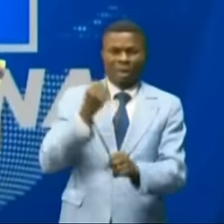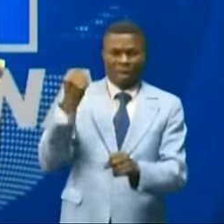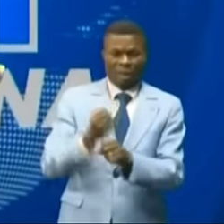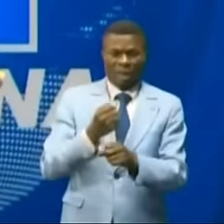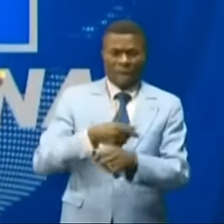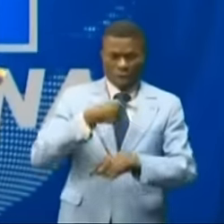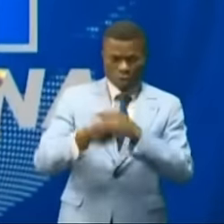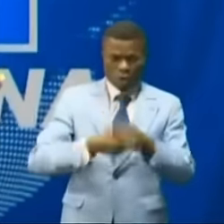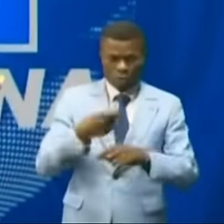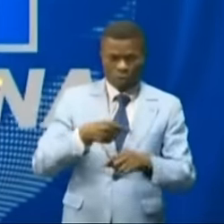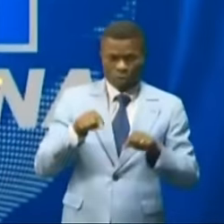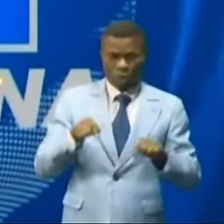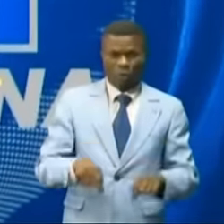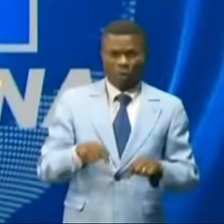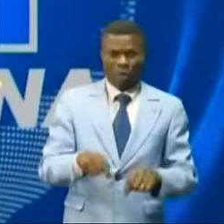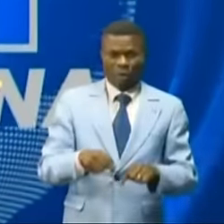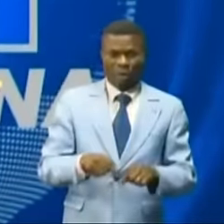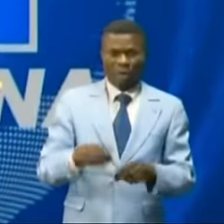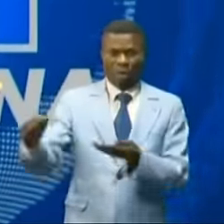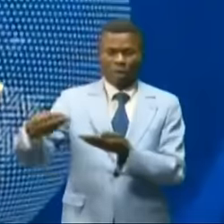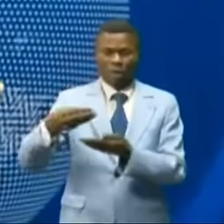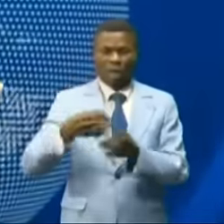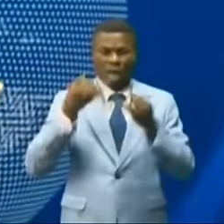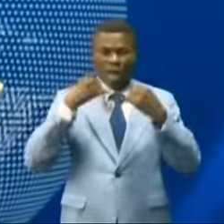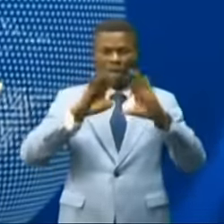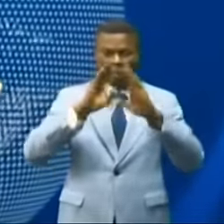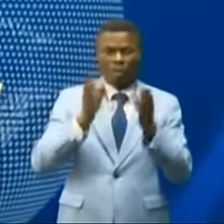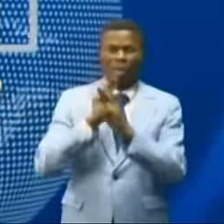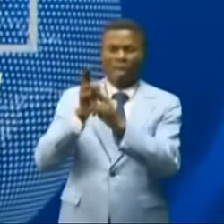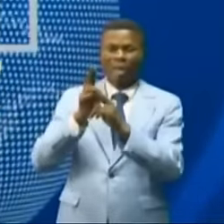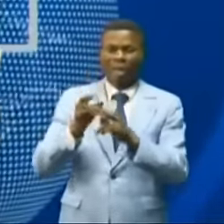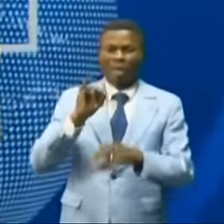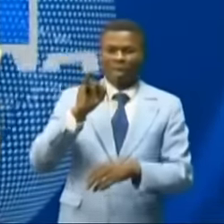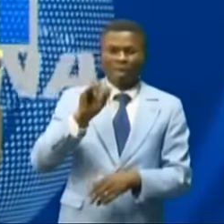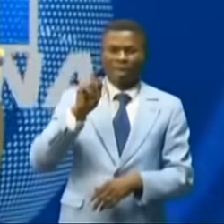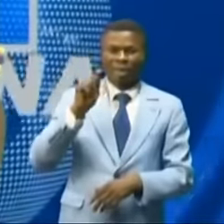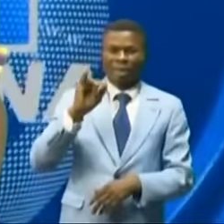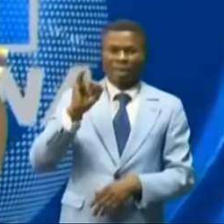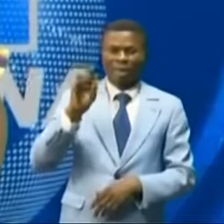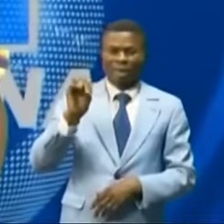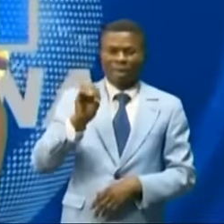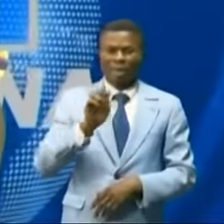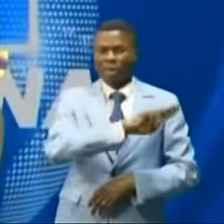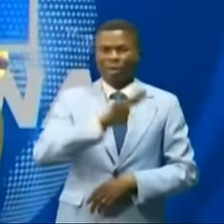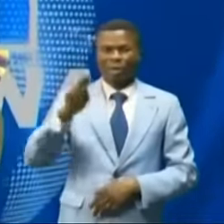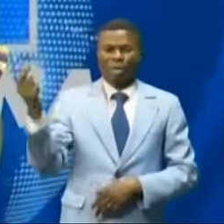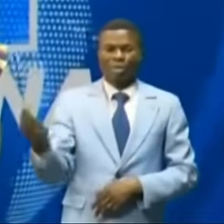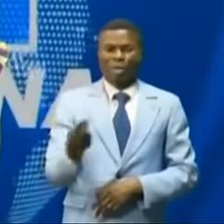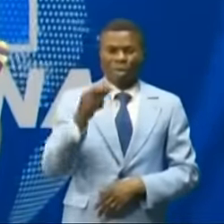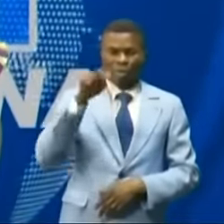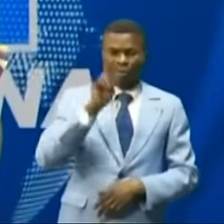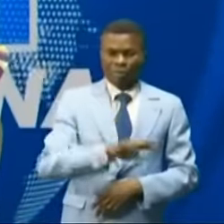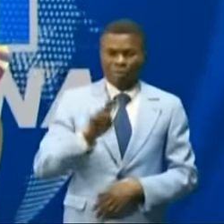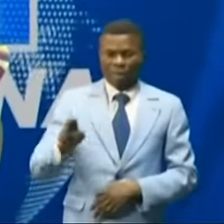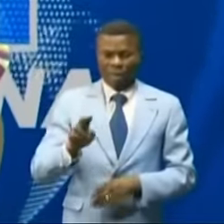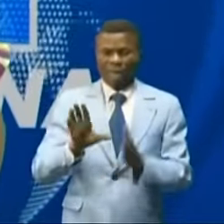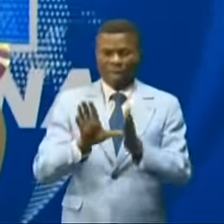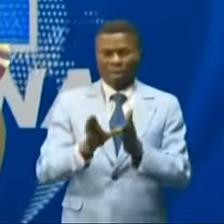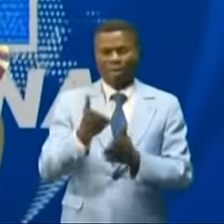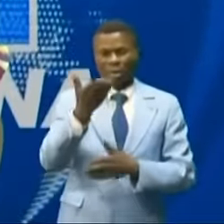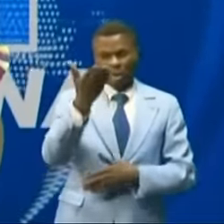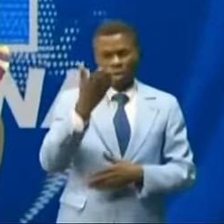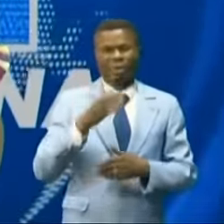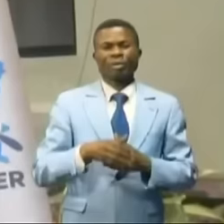de lancer aujourd'hui la collecte des données pour le rapport ITIE RDC 2022. D'autres détails avec Ricky Zuzilo